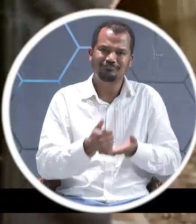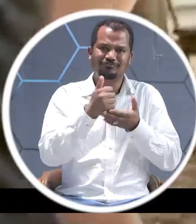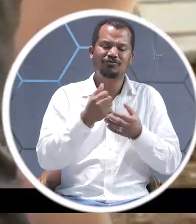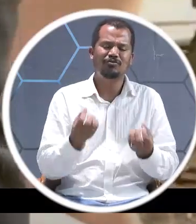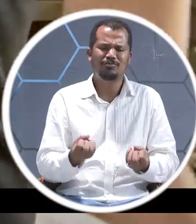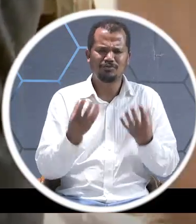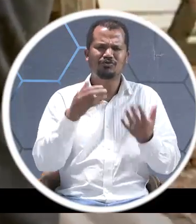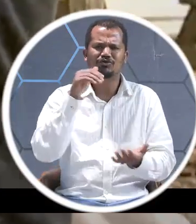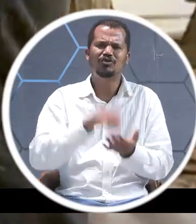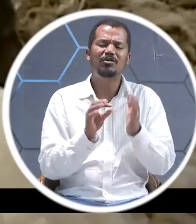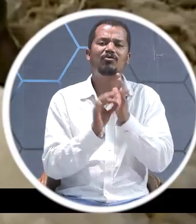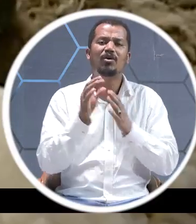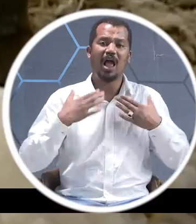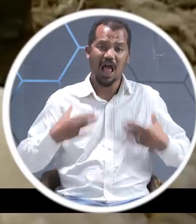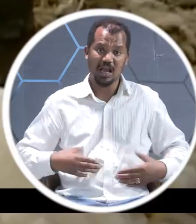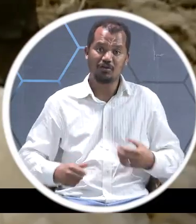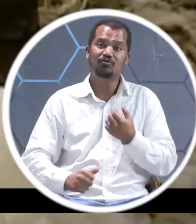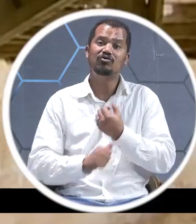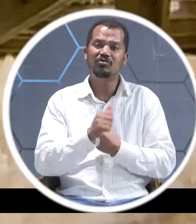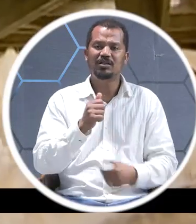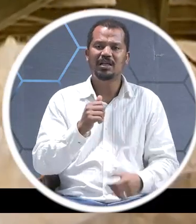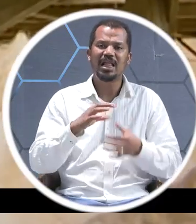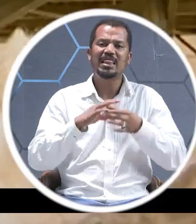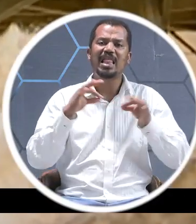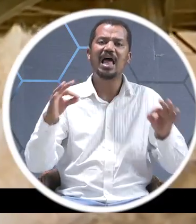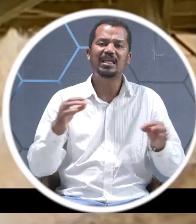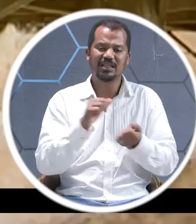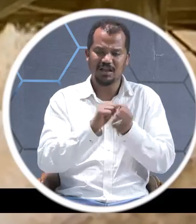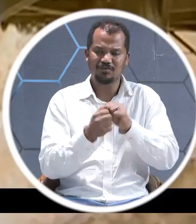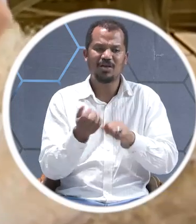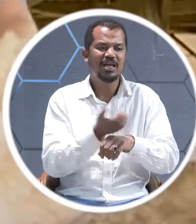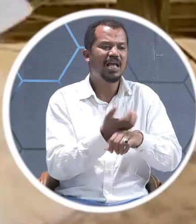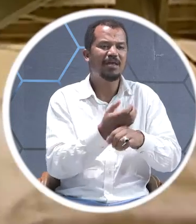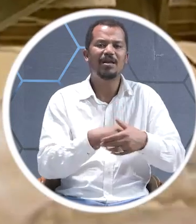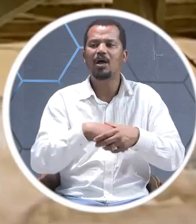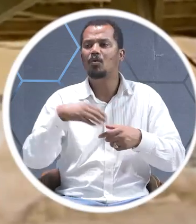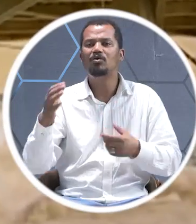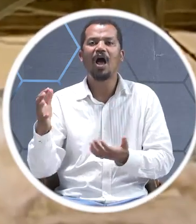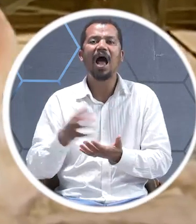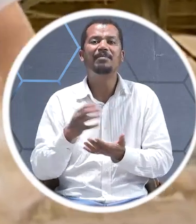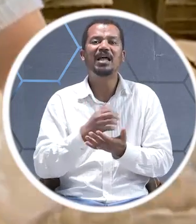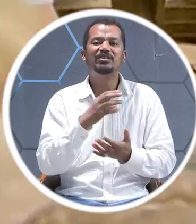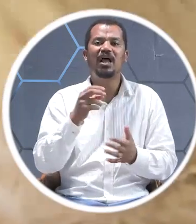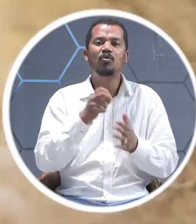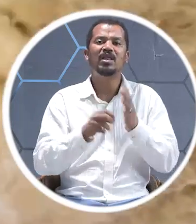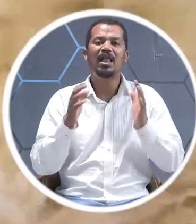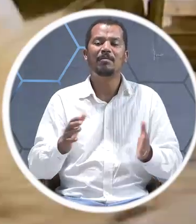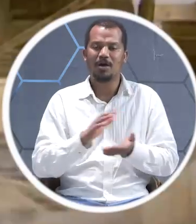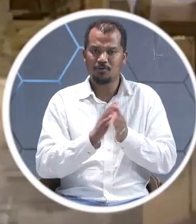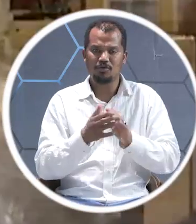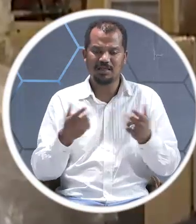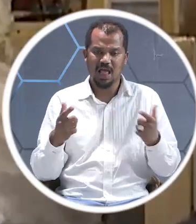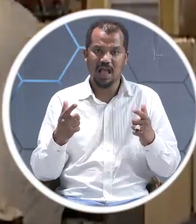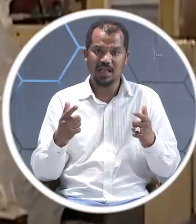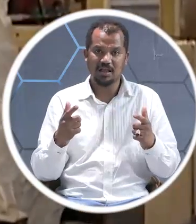بیتگز به بزوشیه میکوت رو آکال گذاشتن یه تایک تگیرو کلم مناوتو آمرچنا ود اتامای میونو